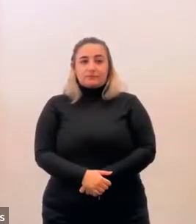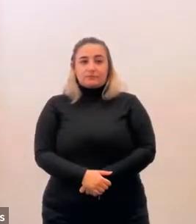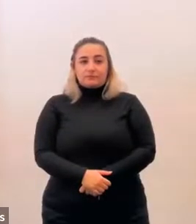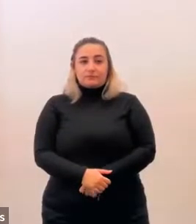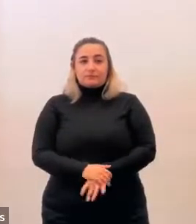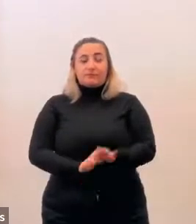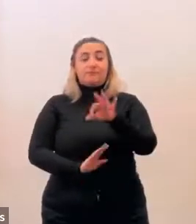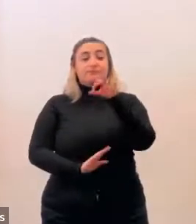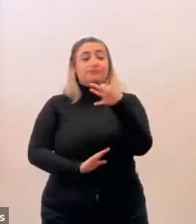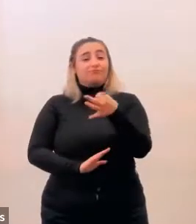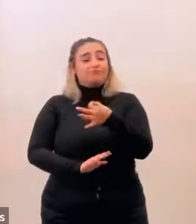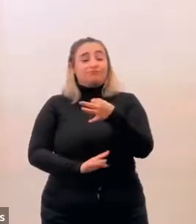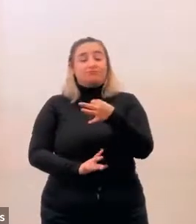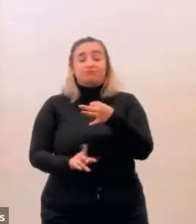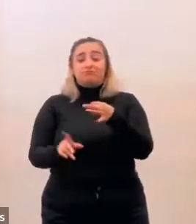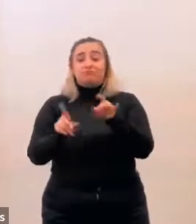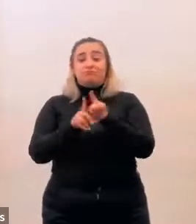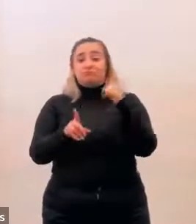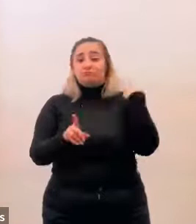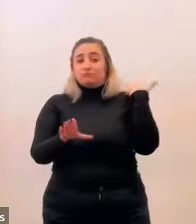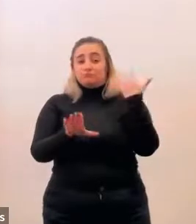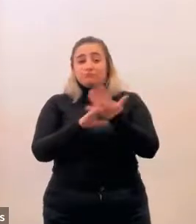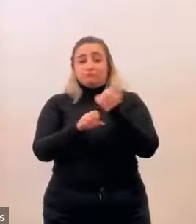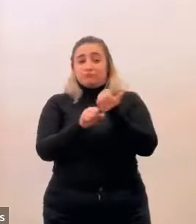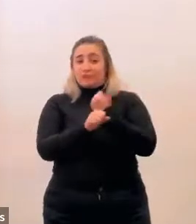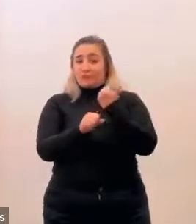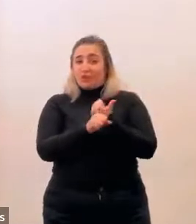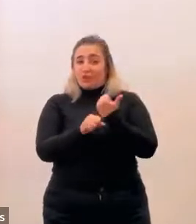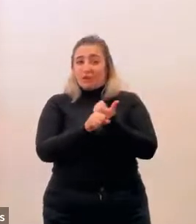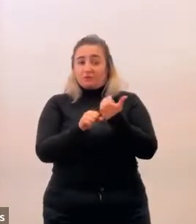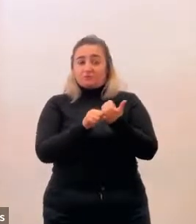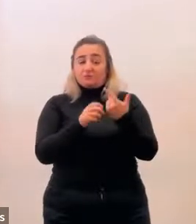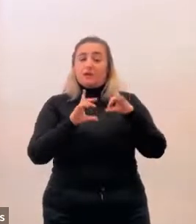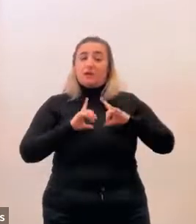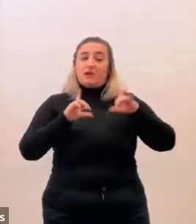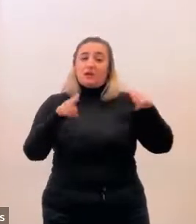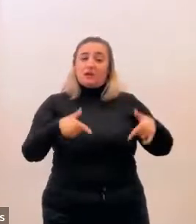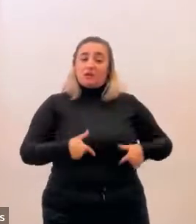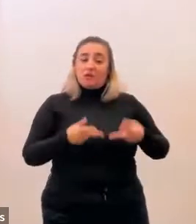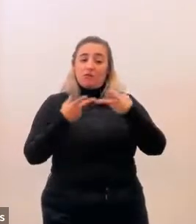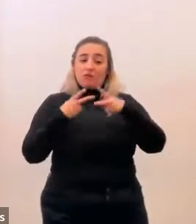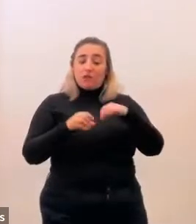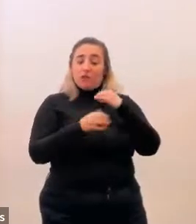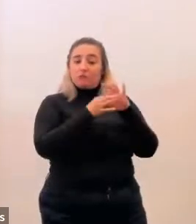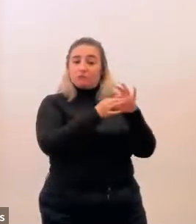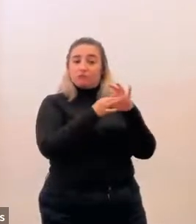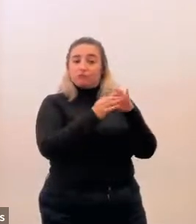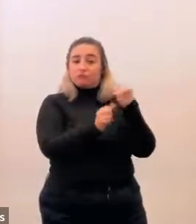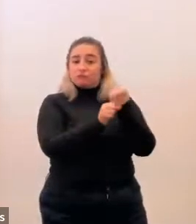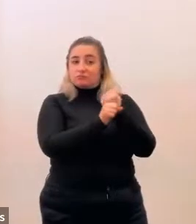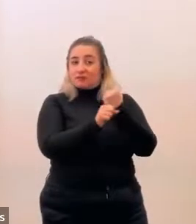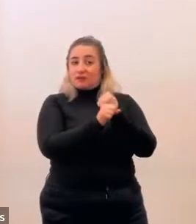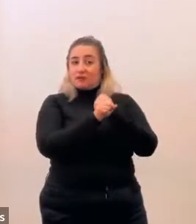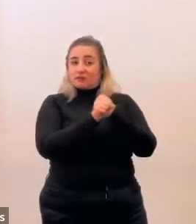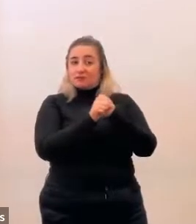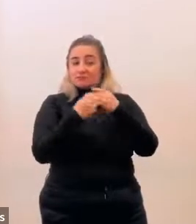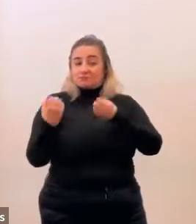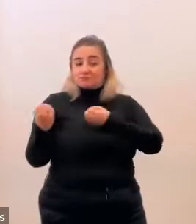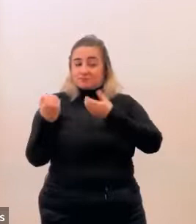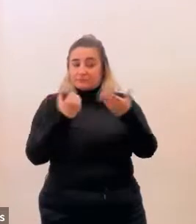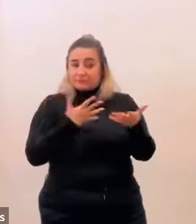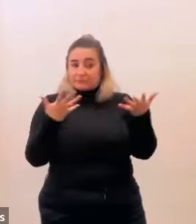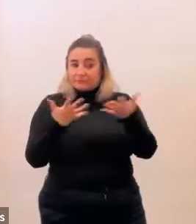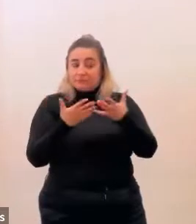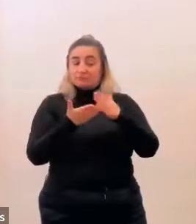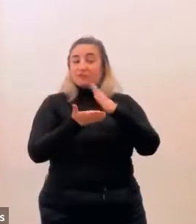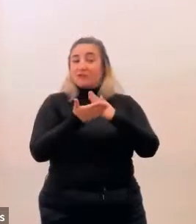Oui, comme chaque année, la ville travaille avec les écoles pour leur proposer d'organiser